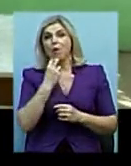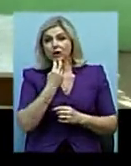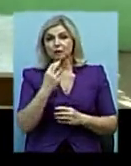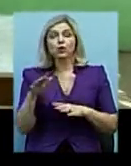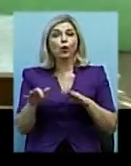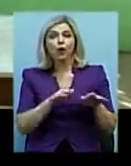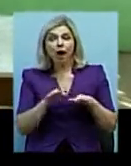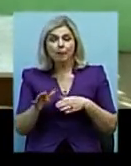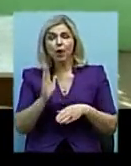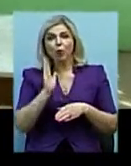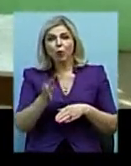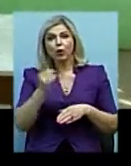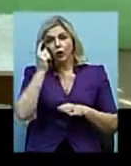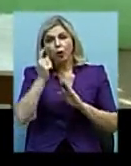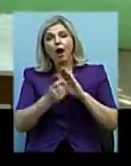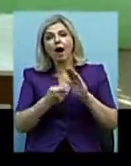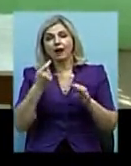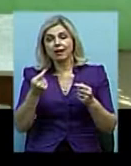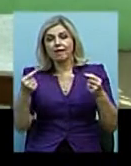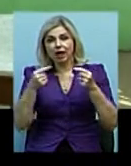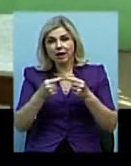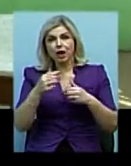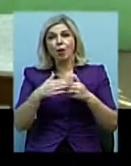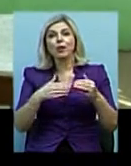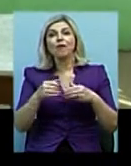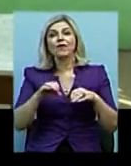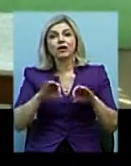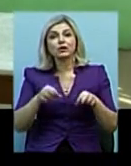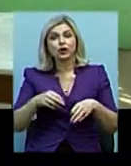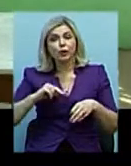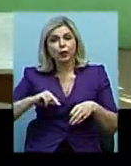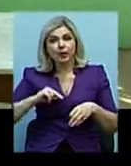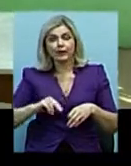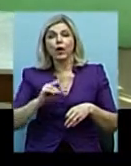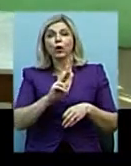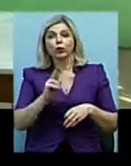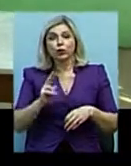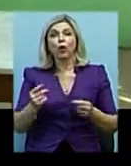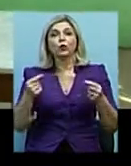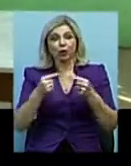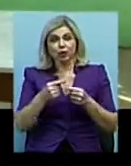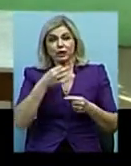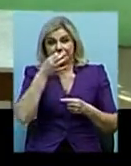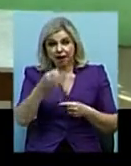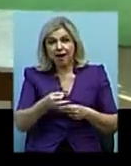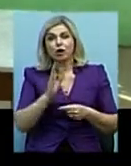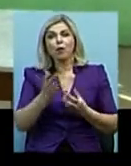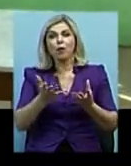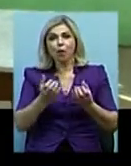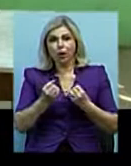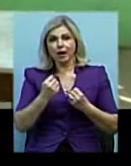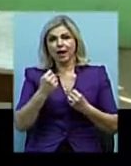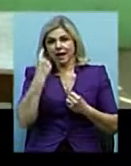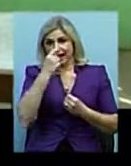будемо відгадувати професію. Хто відгадує, той також отримує смайлики. Прошу, піднімайте